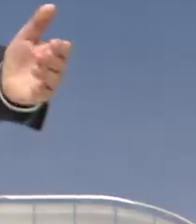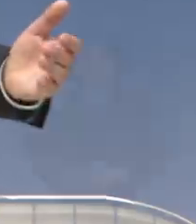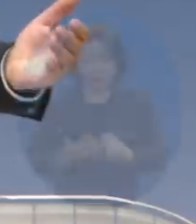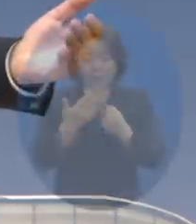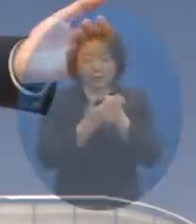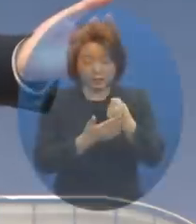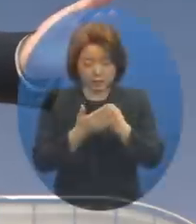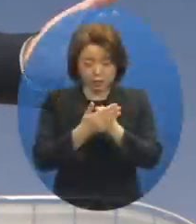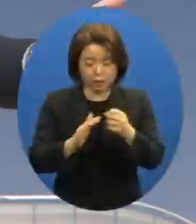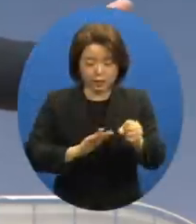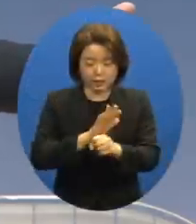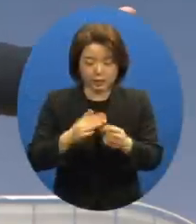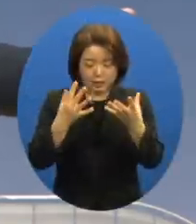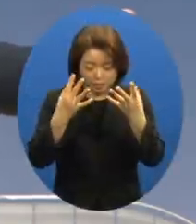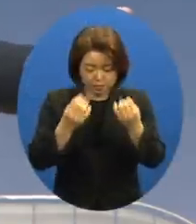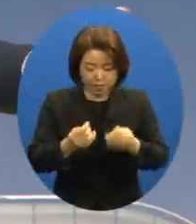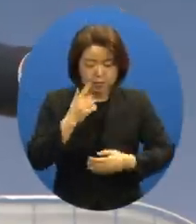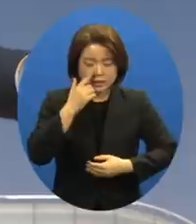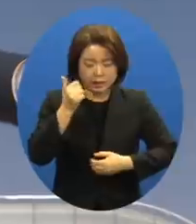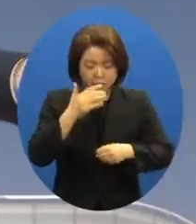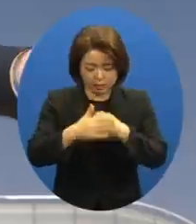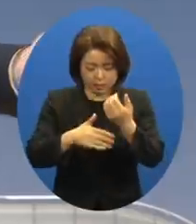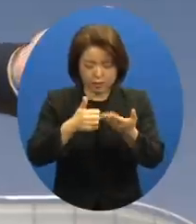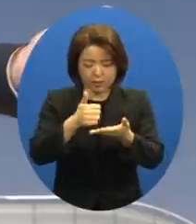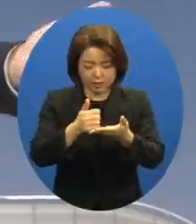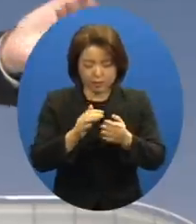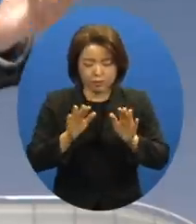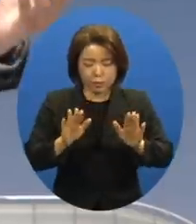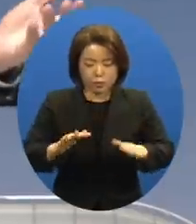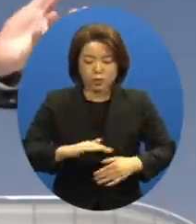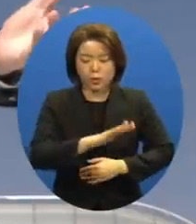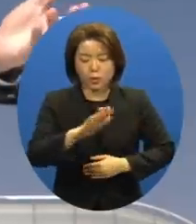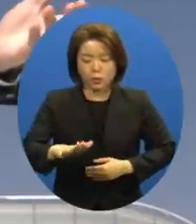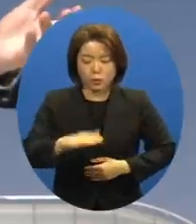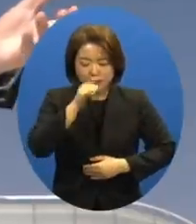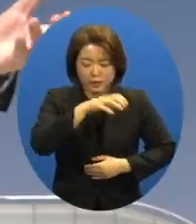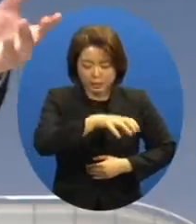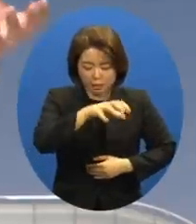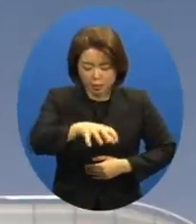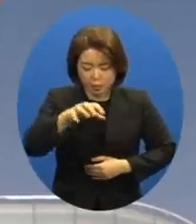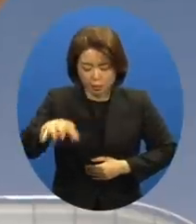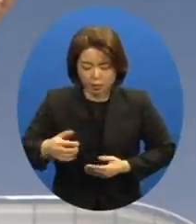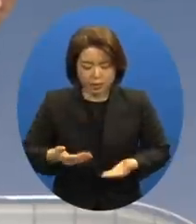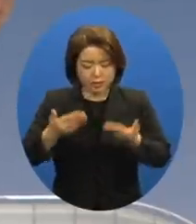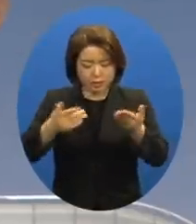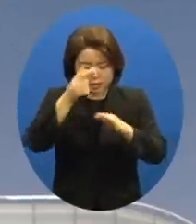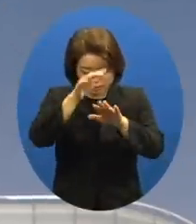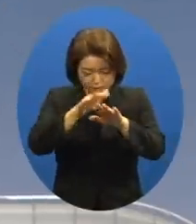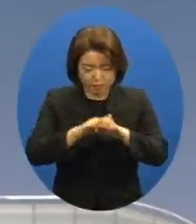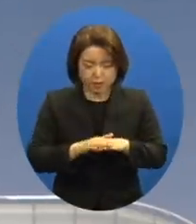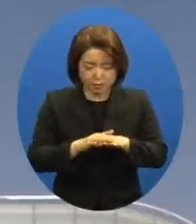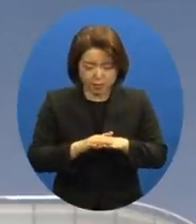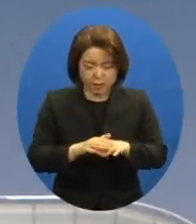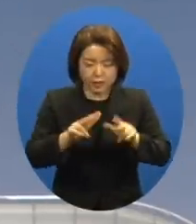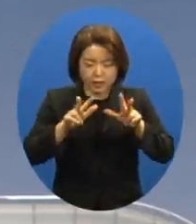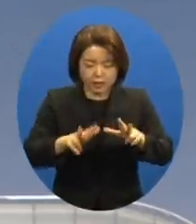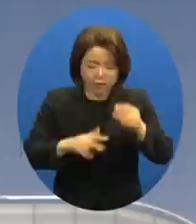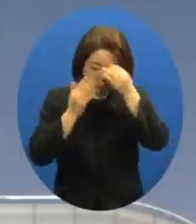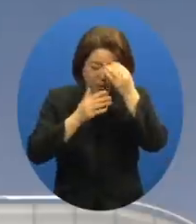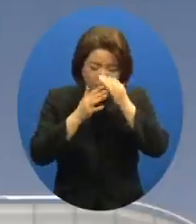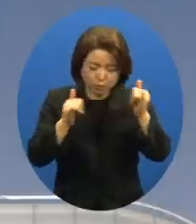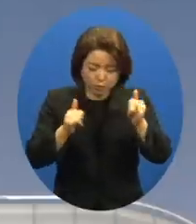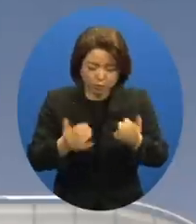은혜와 사랑이 많으신 아버지 하나님 오늘도 우리의 있는 그곳에서 드려지는 예배 지금도 성도들이